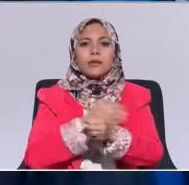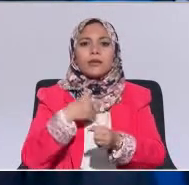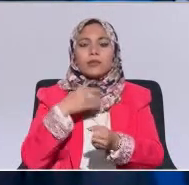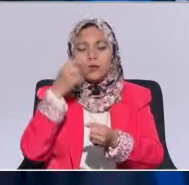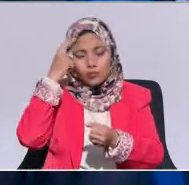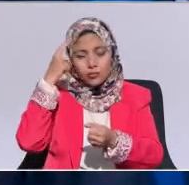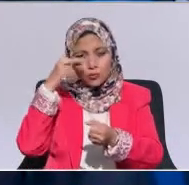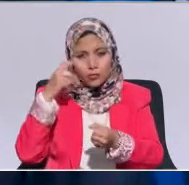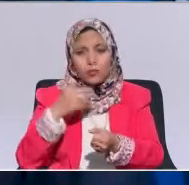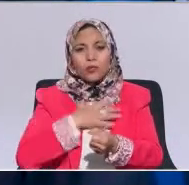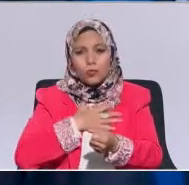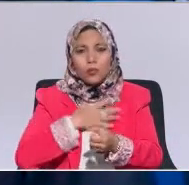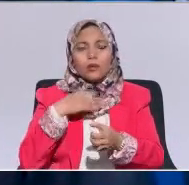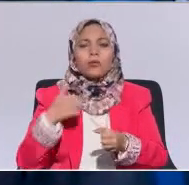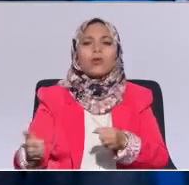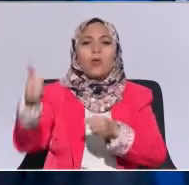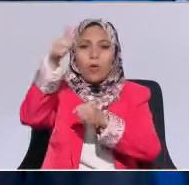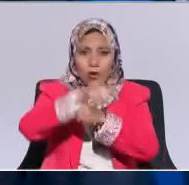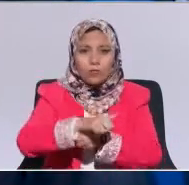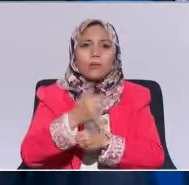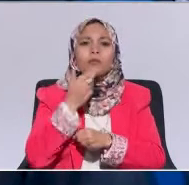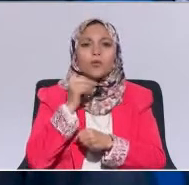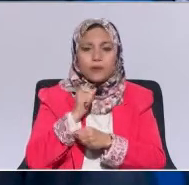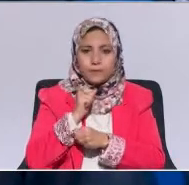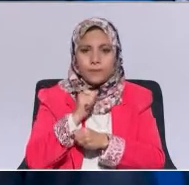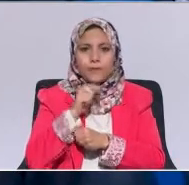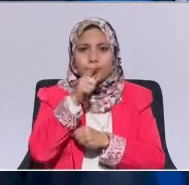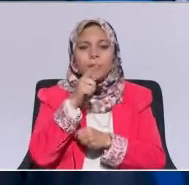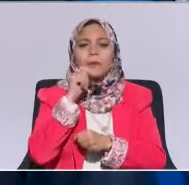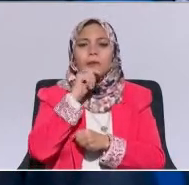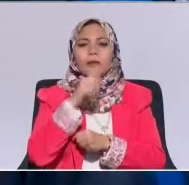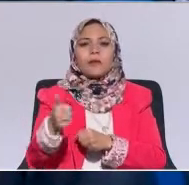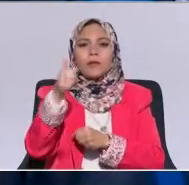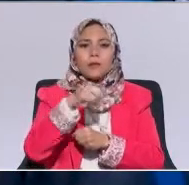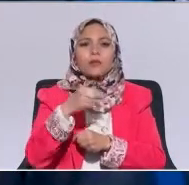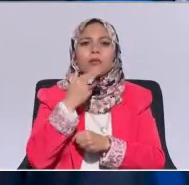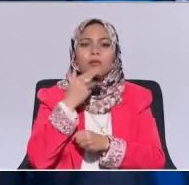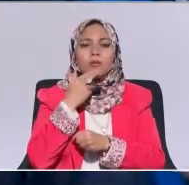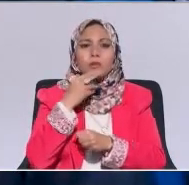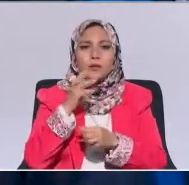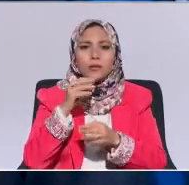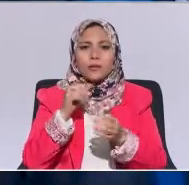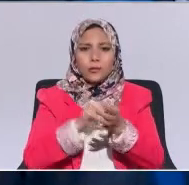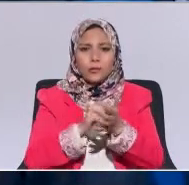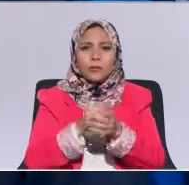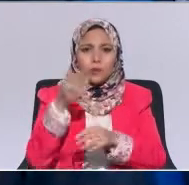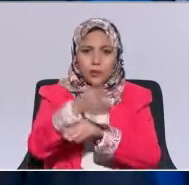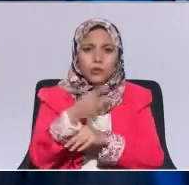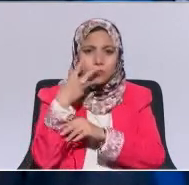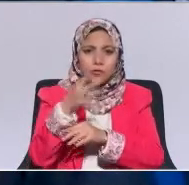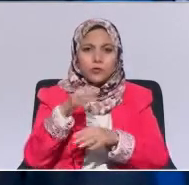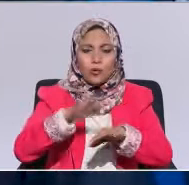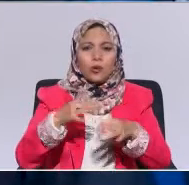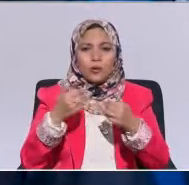منه شوية في البداية، وكان صاحبه برضو أعراضه أشد شوية، فكان بيروح له يفضل قاعد